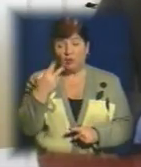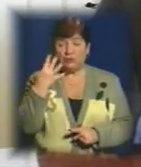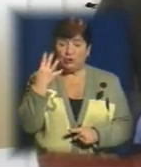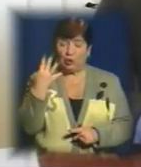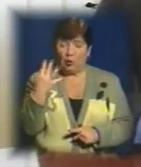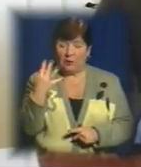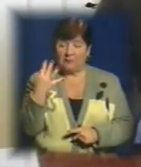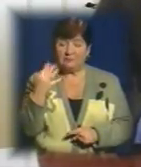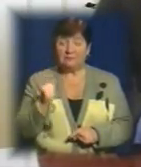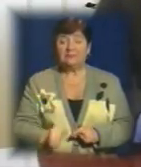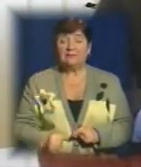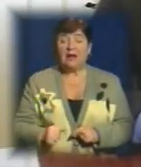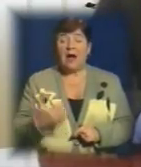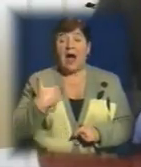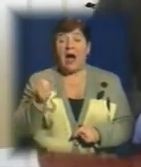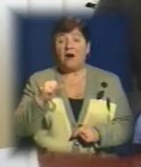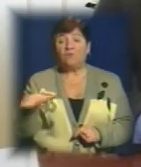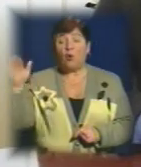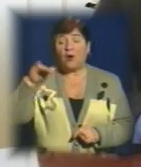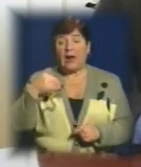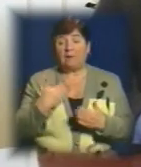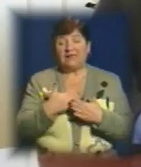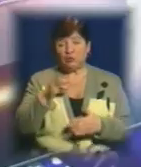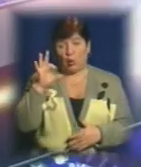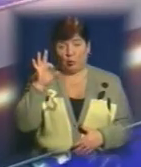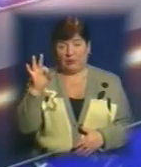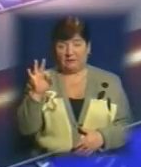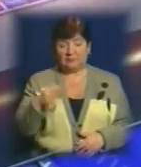+3-4 градусів, а в горах близько нуля.